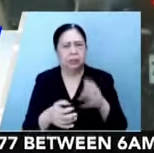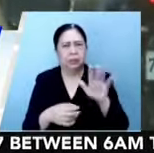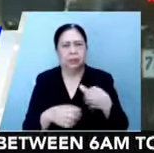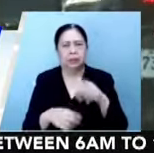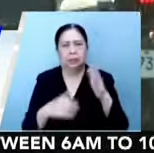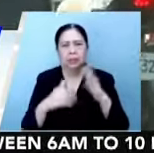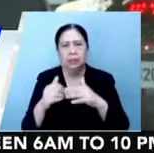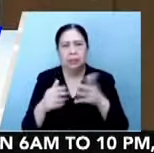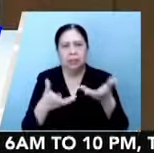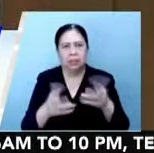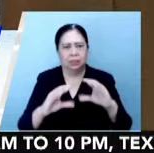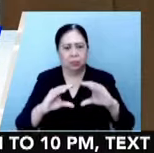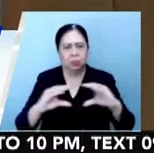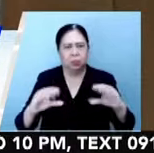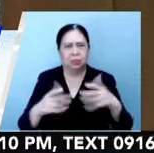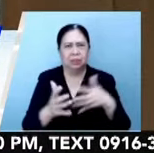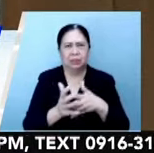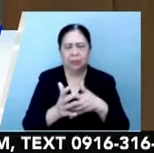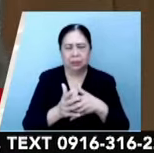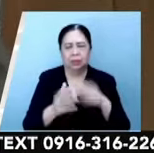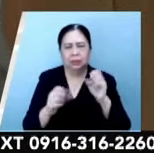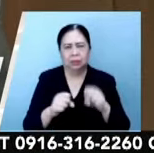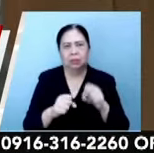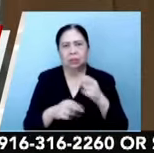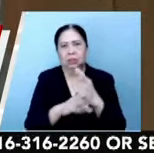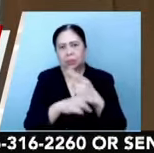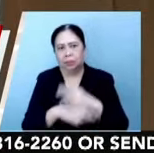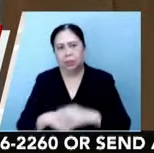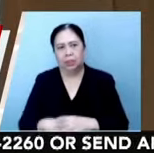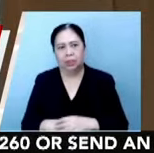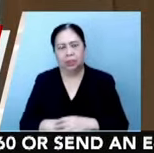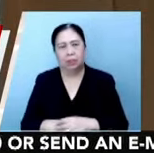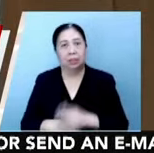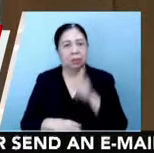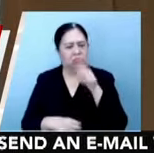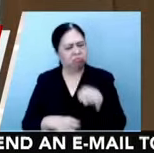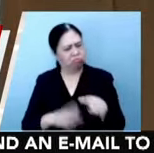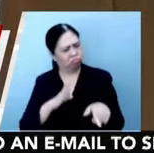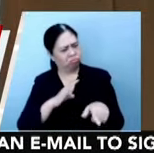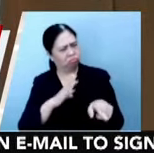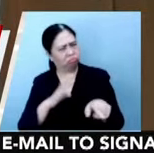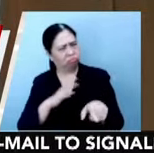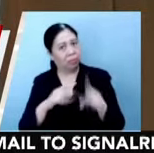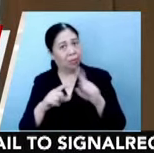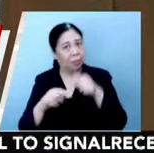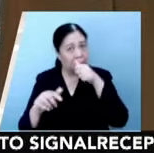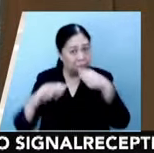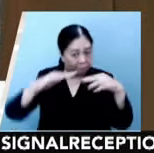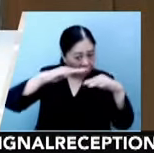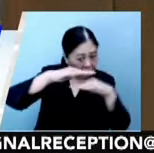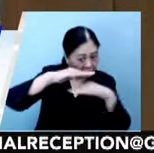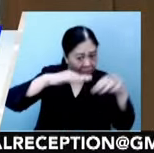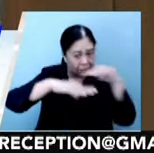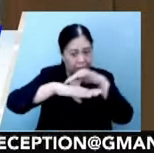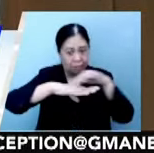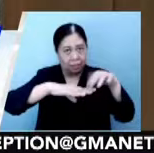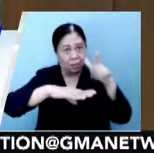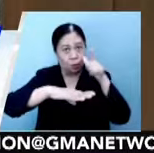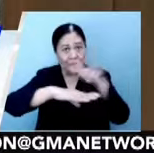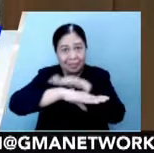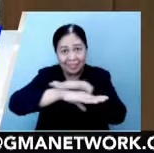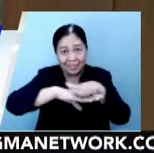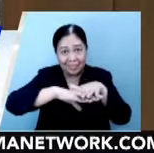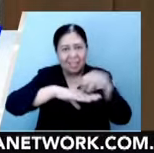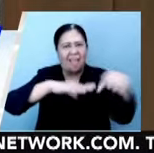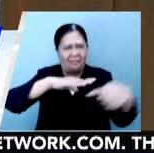ng mga kalsadang ito. Visibly, parang wala naman diferensya, pero pag tinignan po natin talaga, ay may